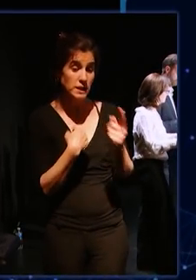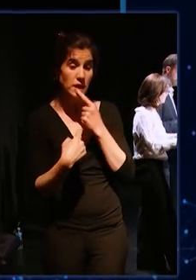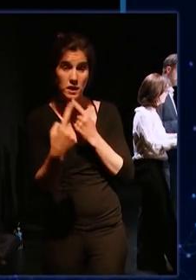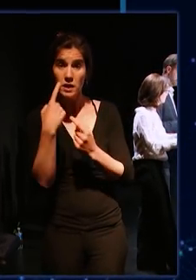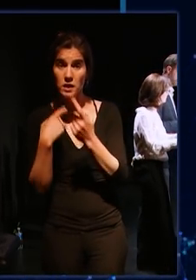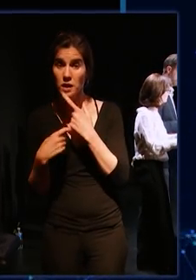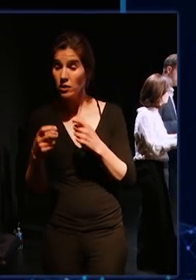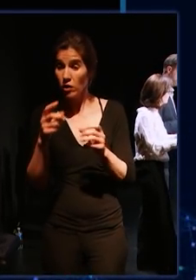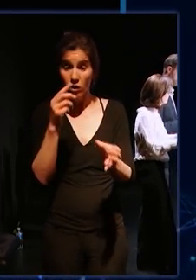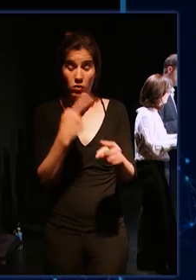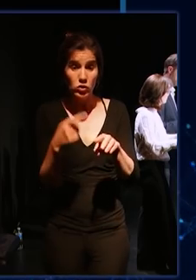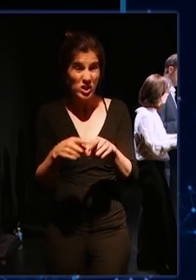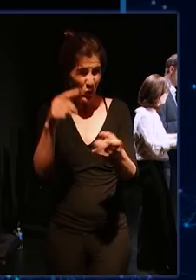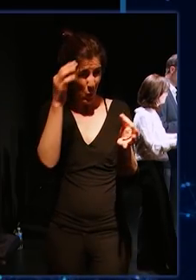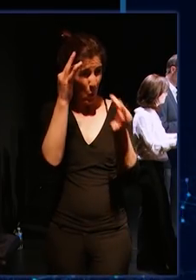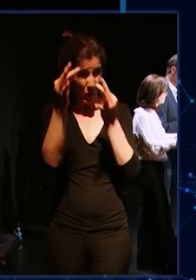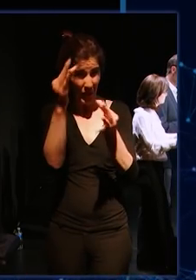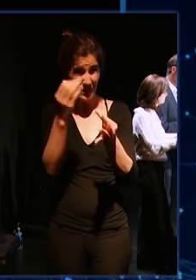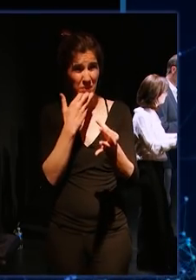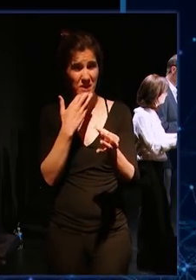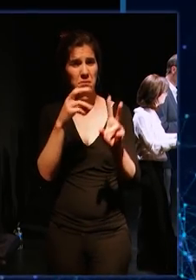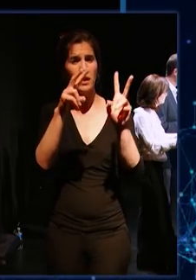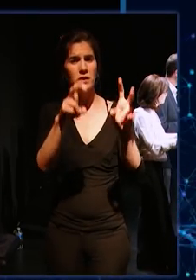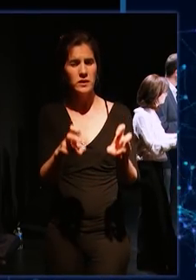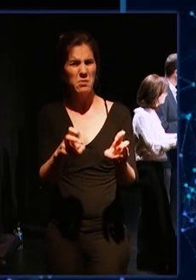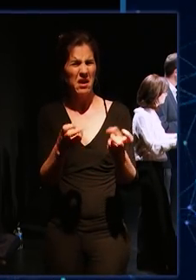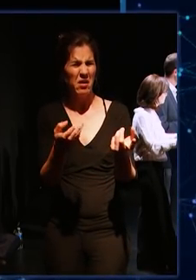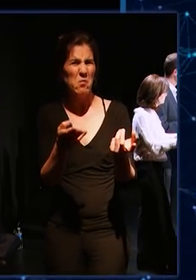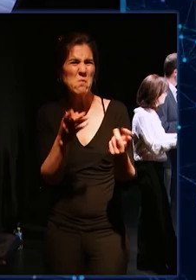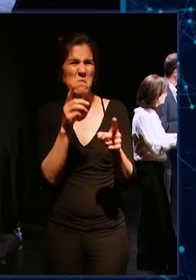concrets, com és que encara no s'ha tapat, s'ha cobert